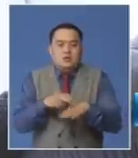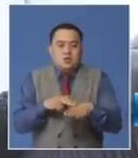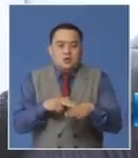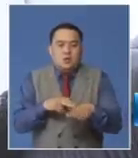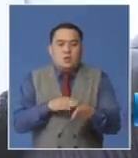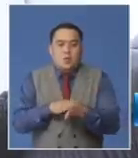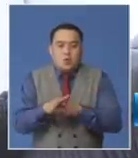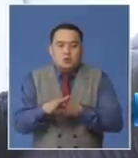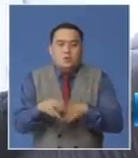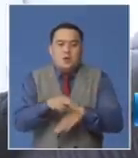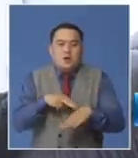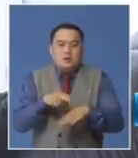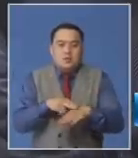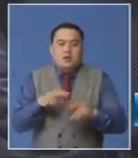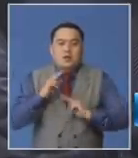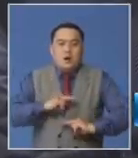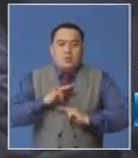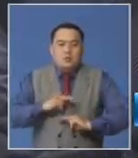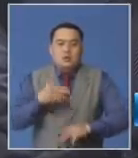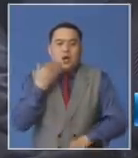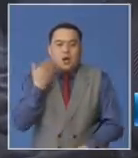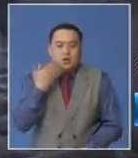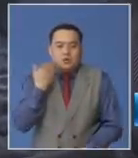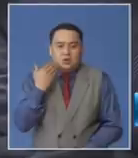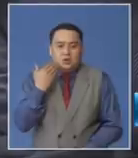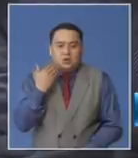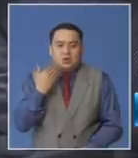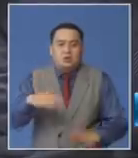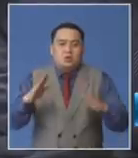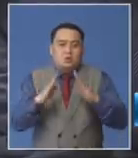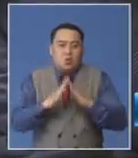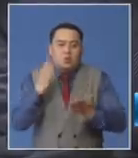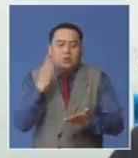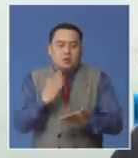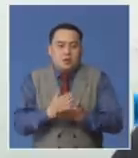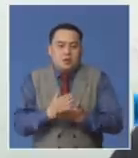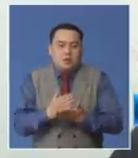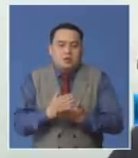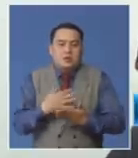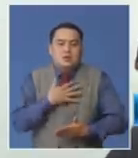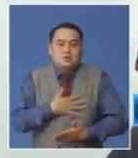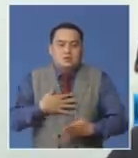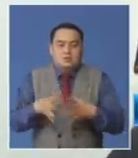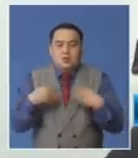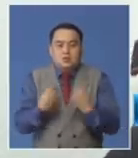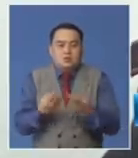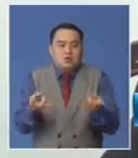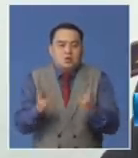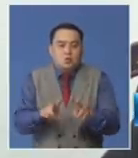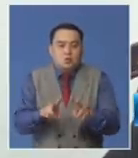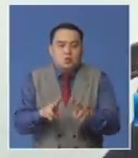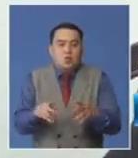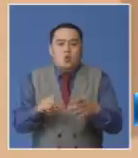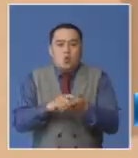уполномоченного полиции работать стало легче крыша над головой есть за семью переживать не приходится да и